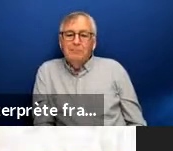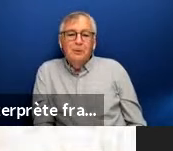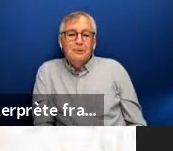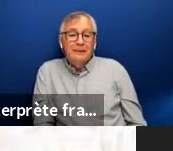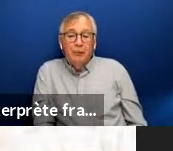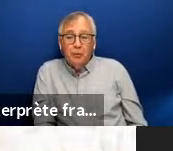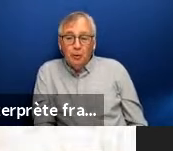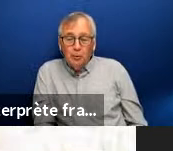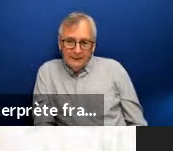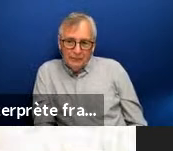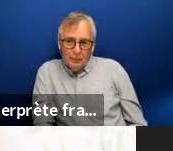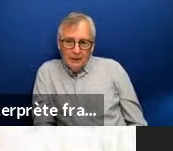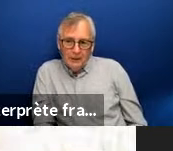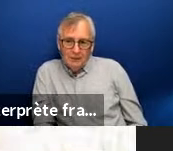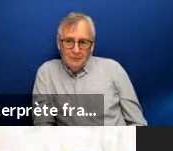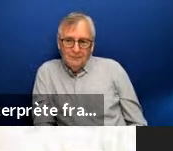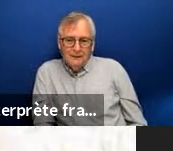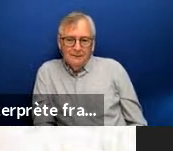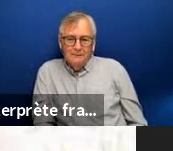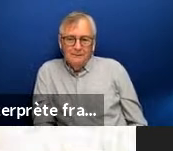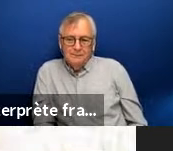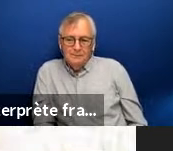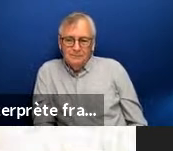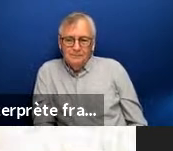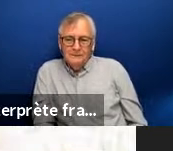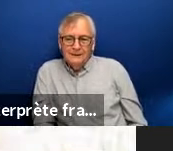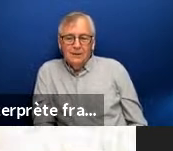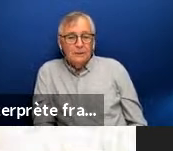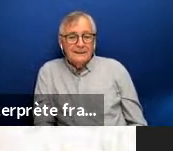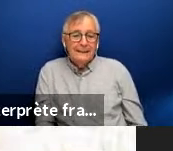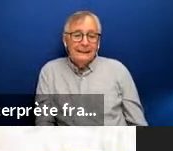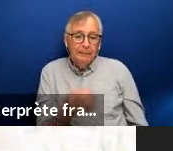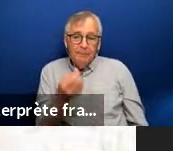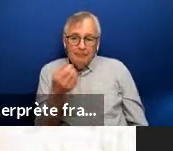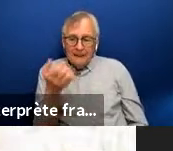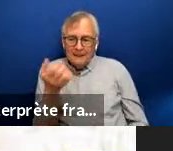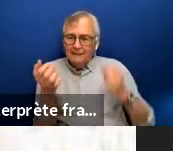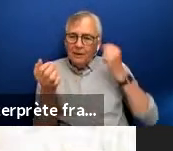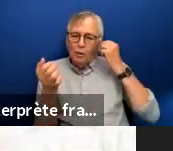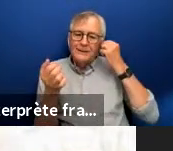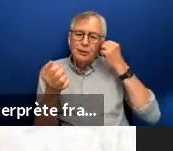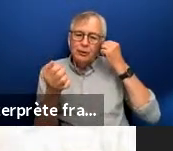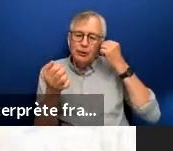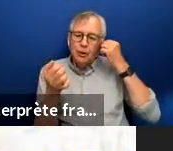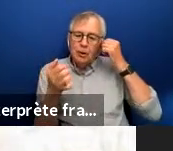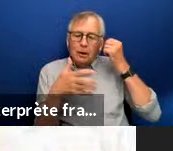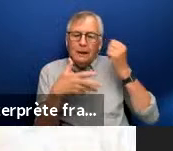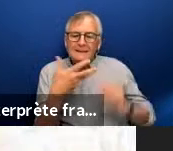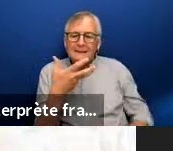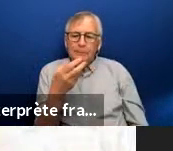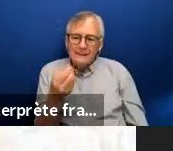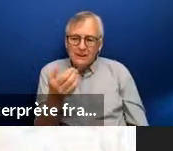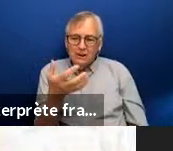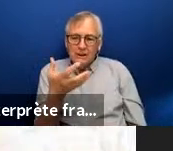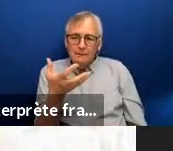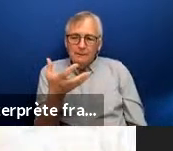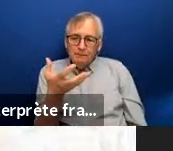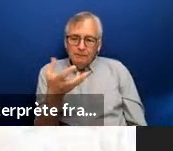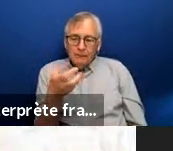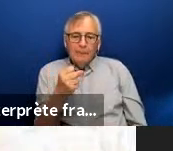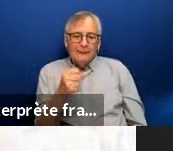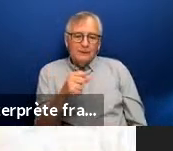qui était plus des photos cette fois-là. Donc, ça avait un résultat assez